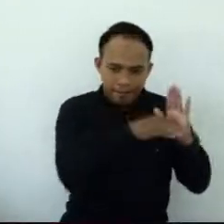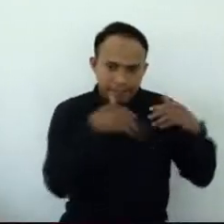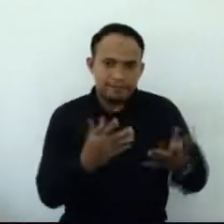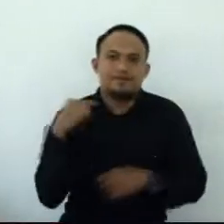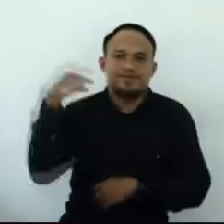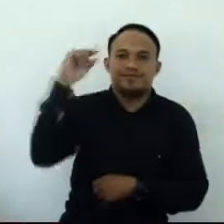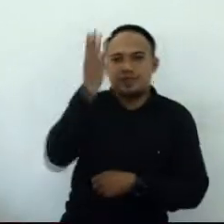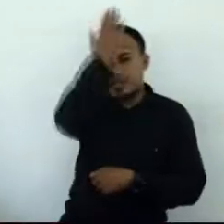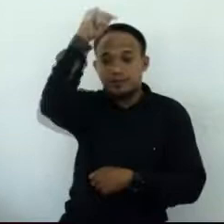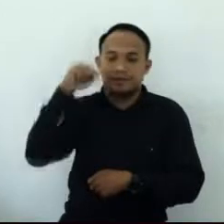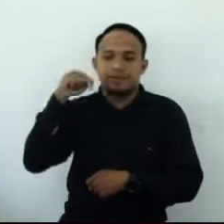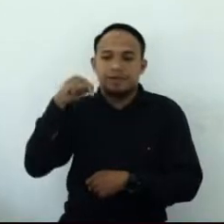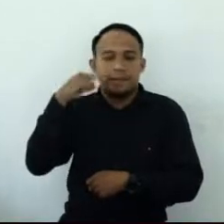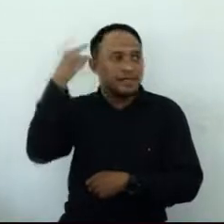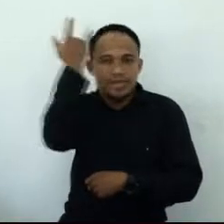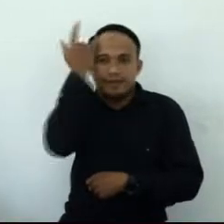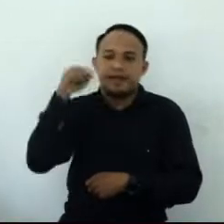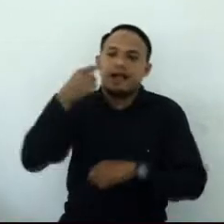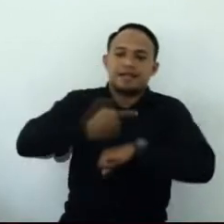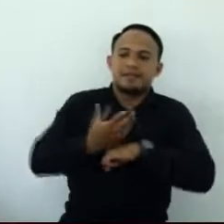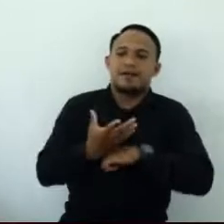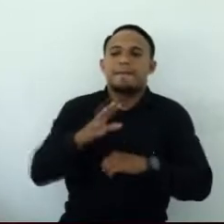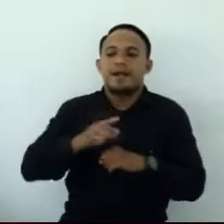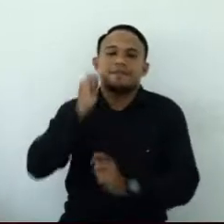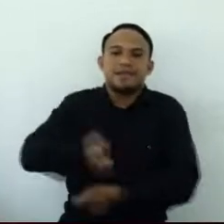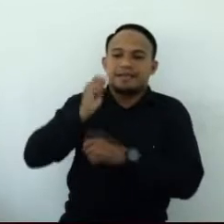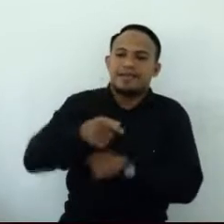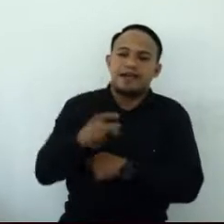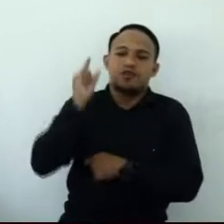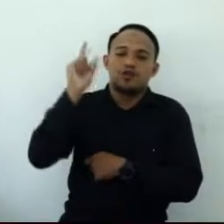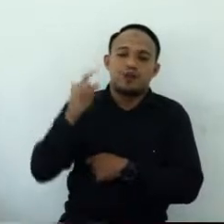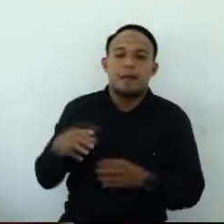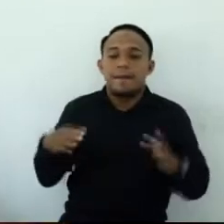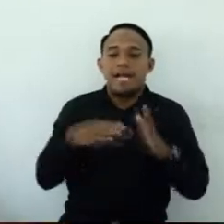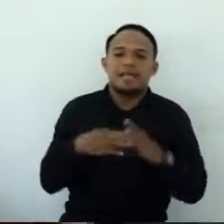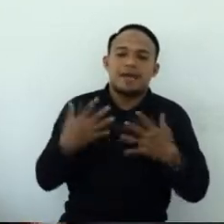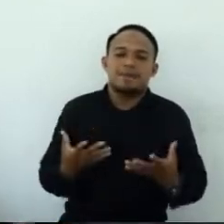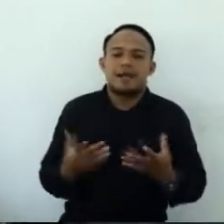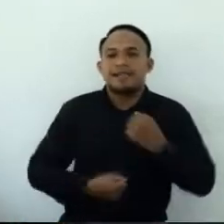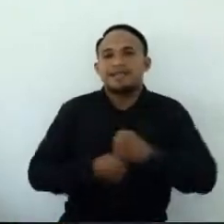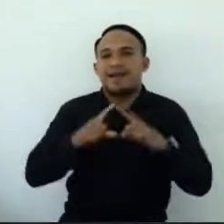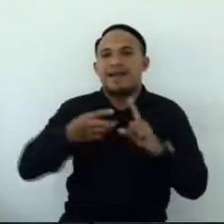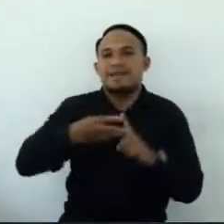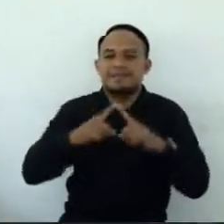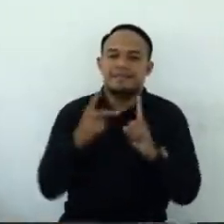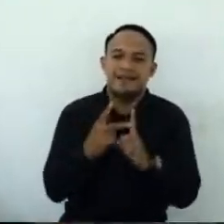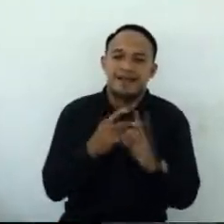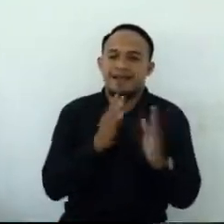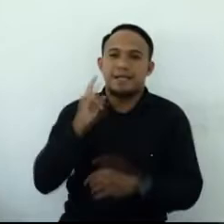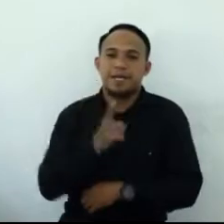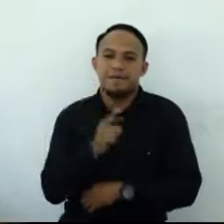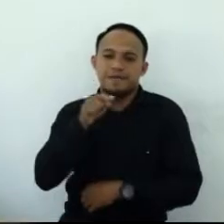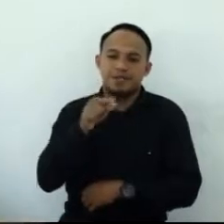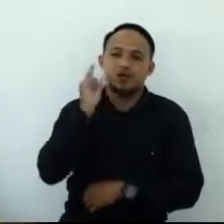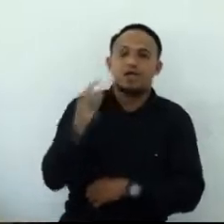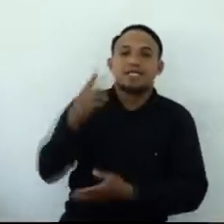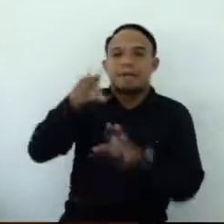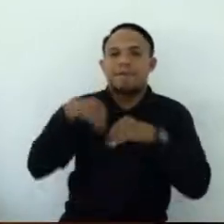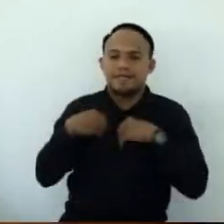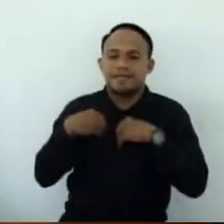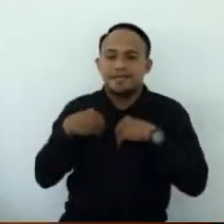di dalam sambutannya Gubernur Rusli mengingatkan para petani untuk memperhatikan kualitas gabah sebab untuk mendapatkan